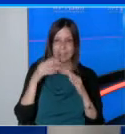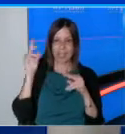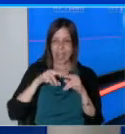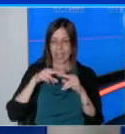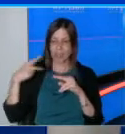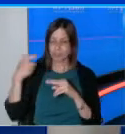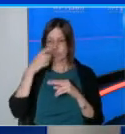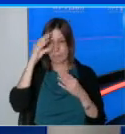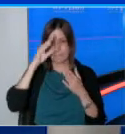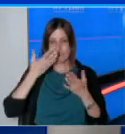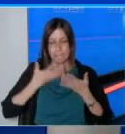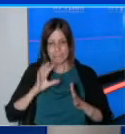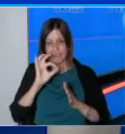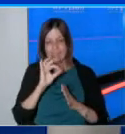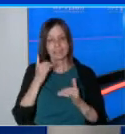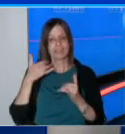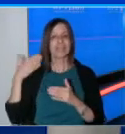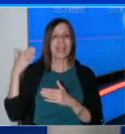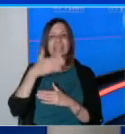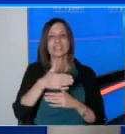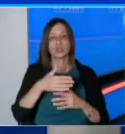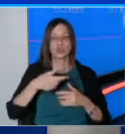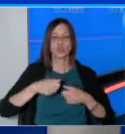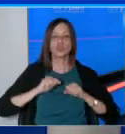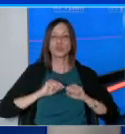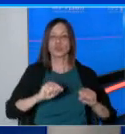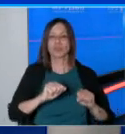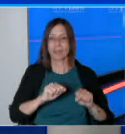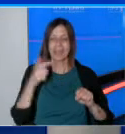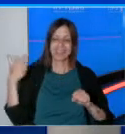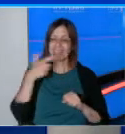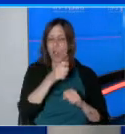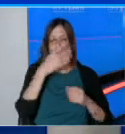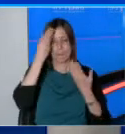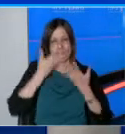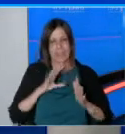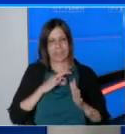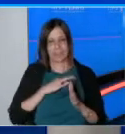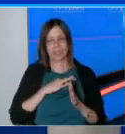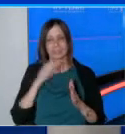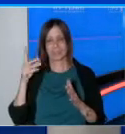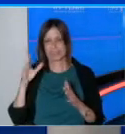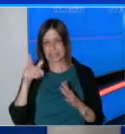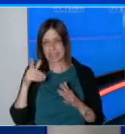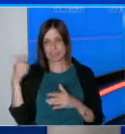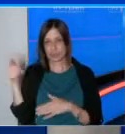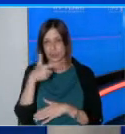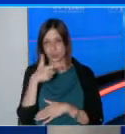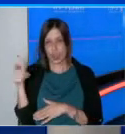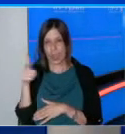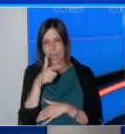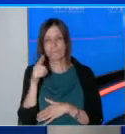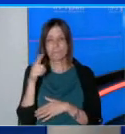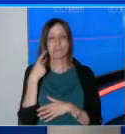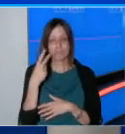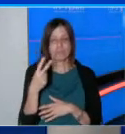שלך? ונכנסו לתוך המקולת, לתוך הסופרמרקט. וזה... ירו. הילדים, זה מצולם במצלמות במעגל